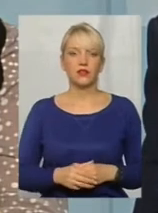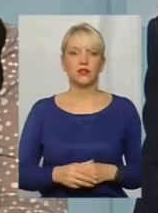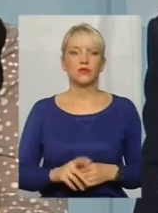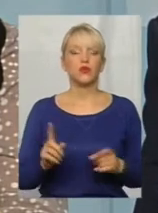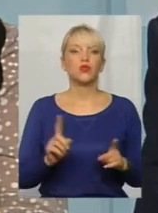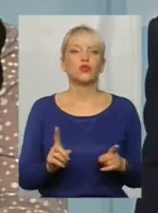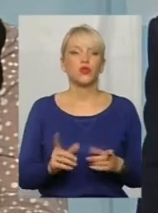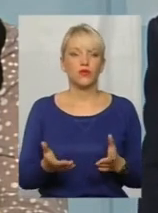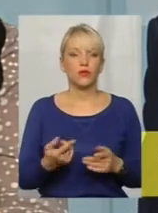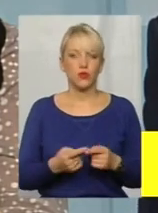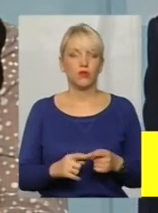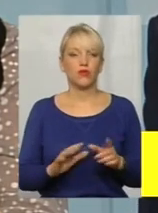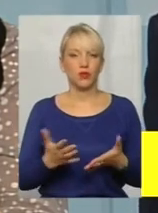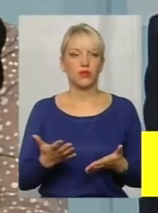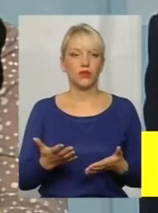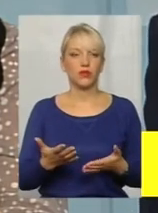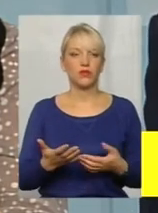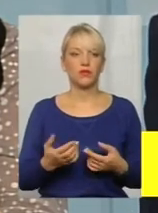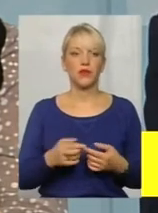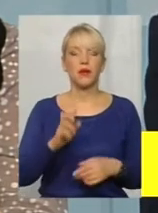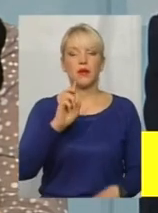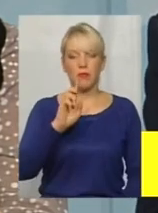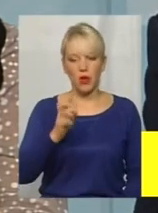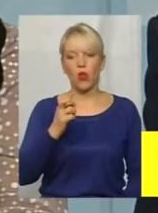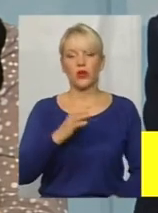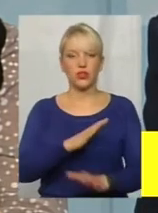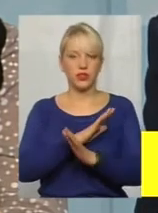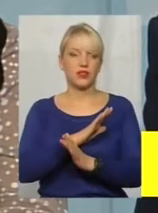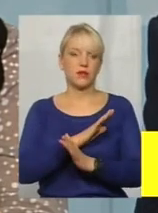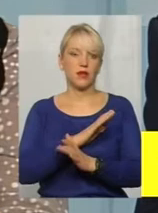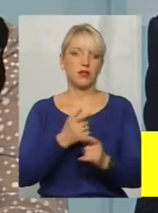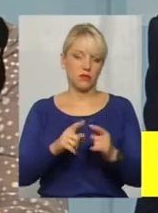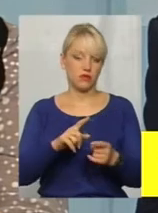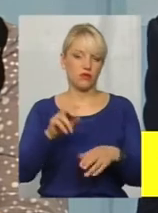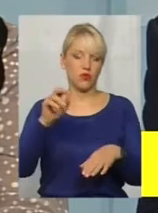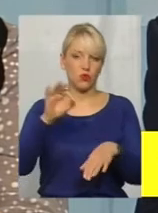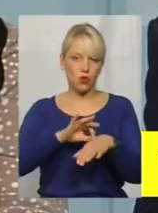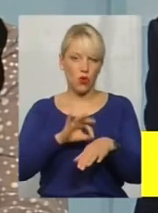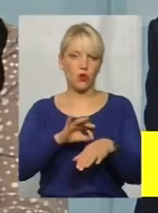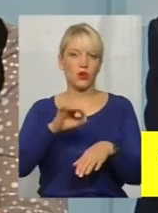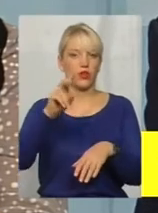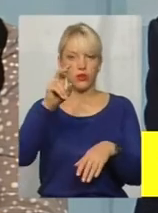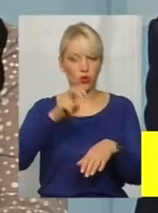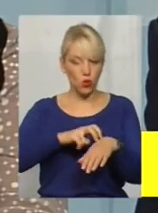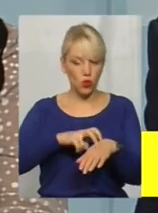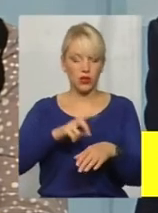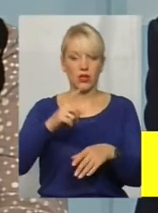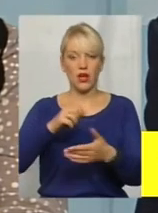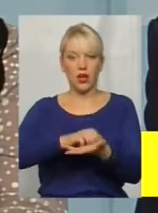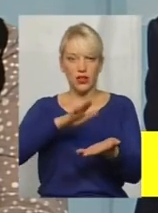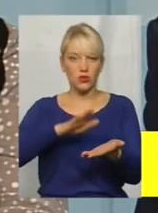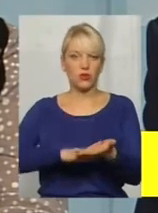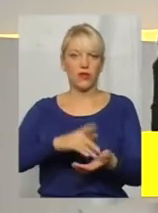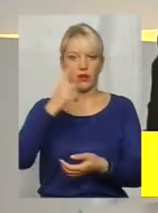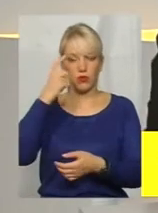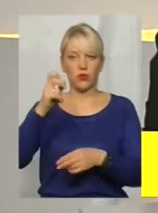Що в даному випадку? В даному випадку біологічна смерть. Доктор констатувала, доктор повідомила родичів, що добре, я